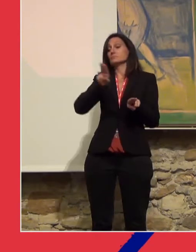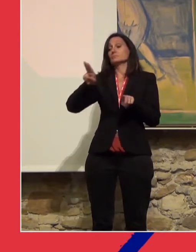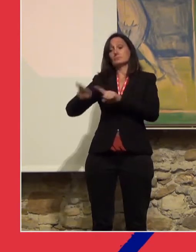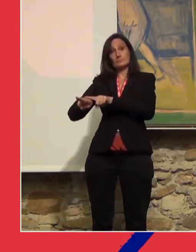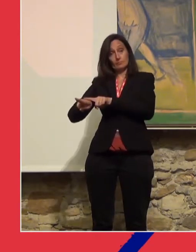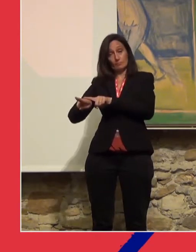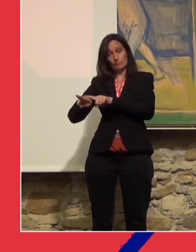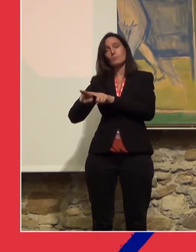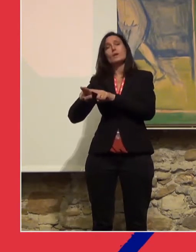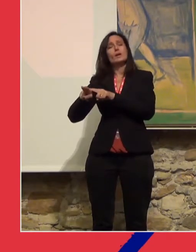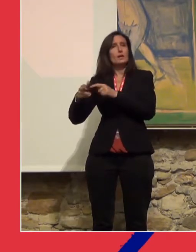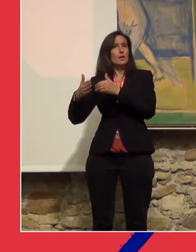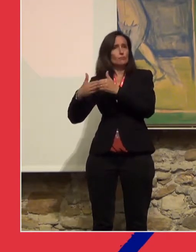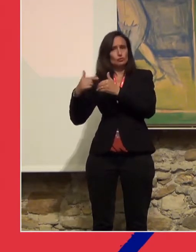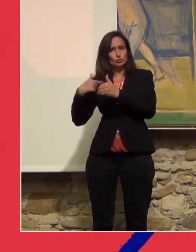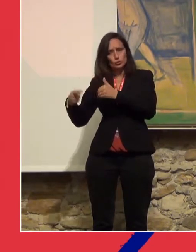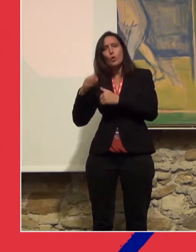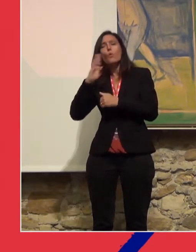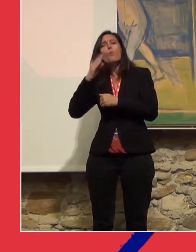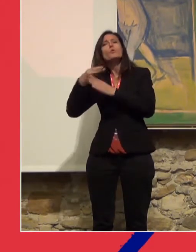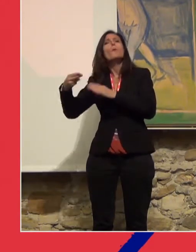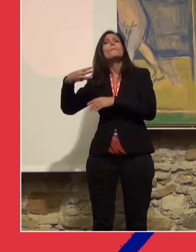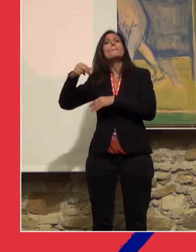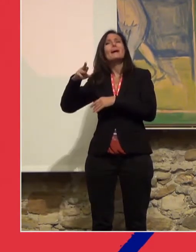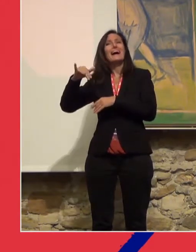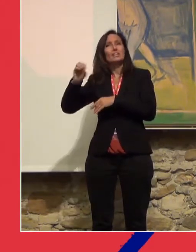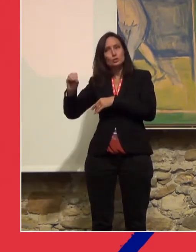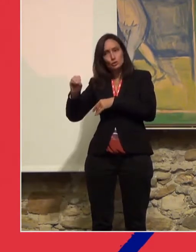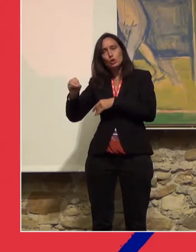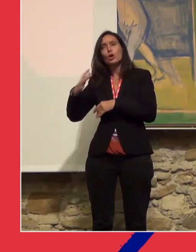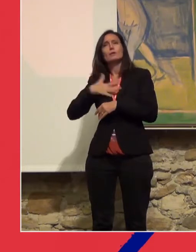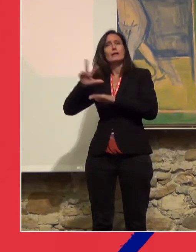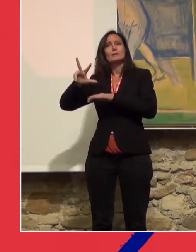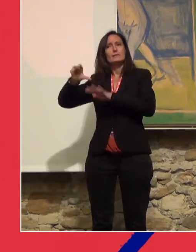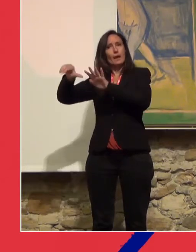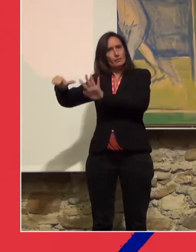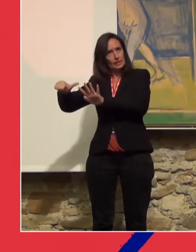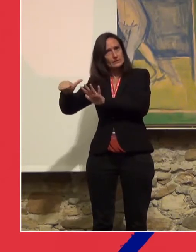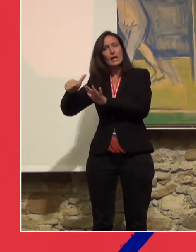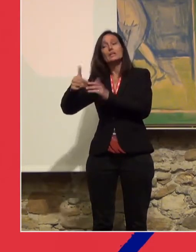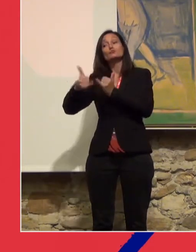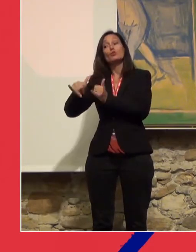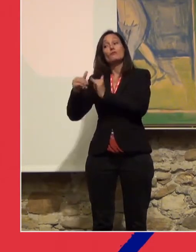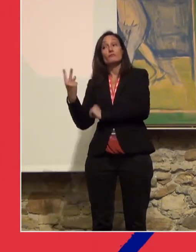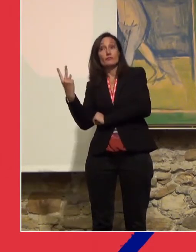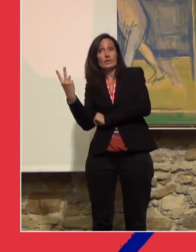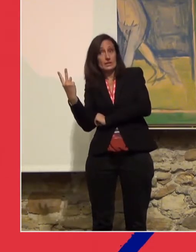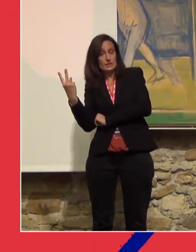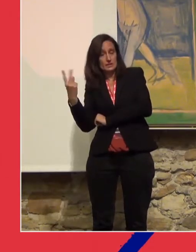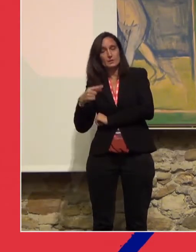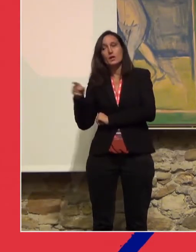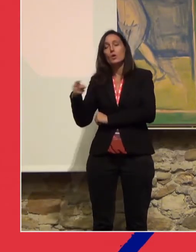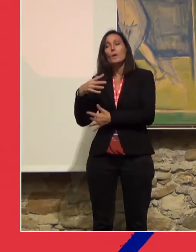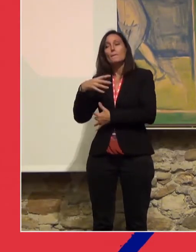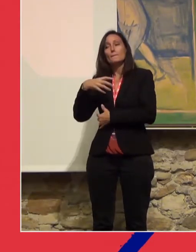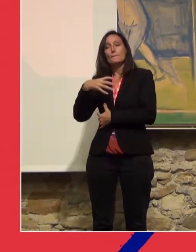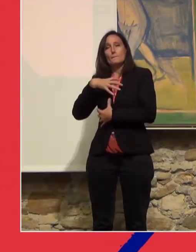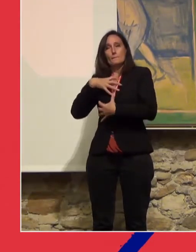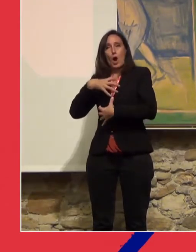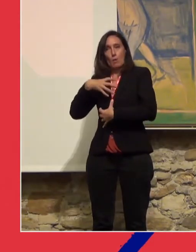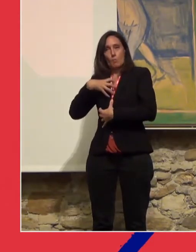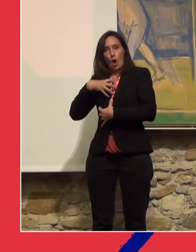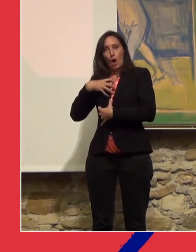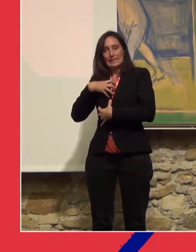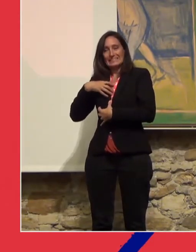figli, aveva una polmonite bilaterale severa, fu molto impressionato da questa richiesta. Quando il frate